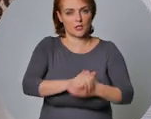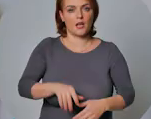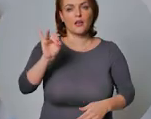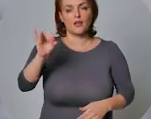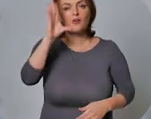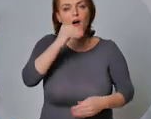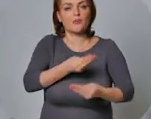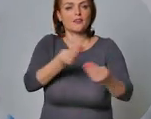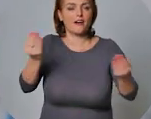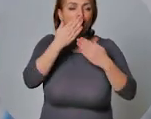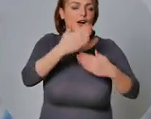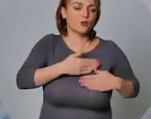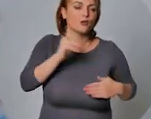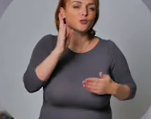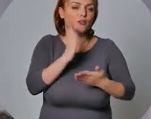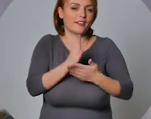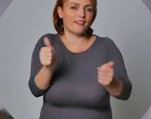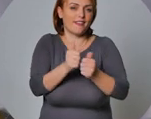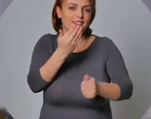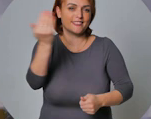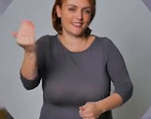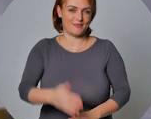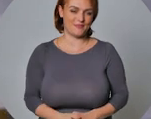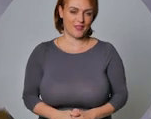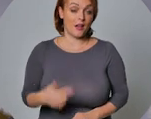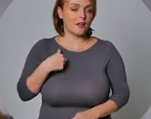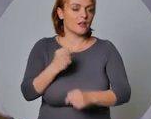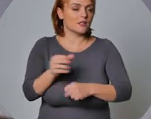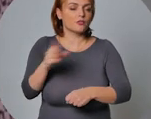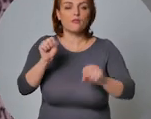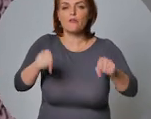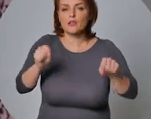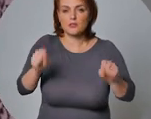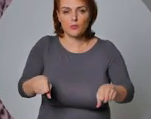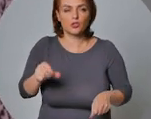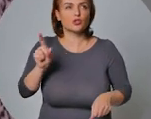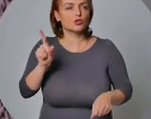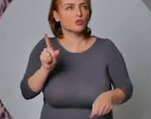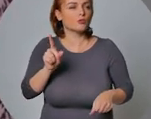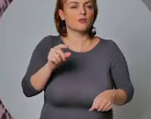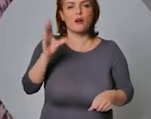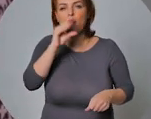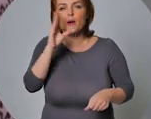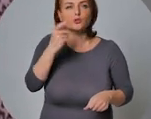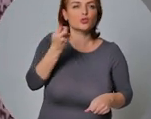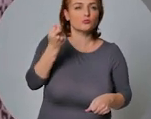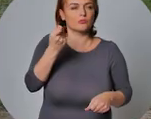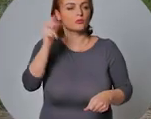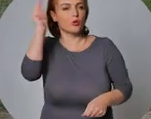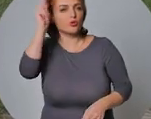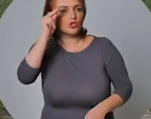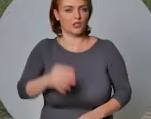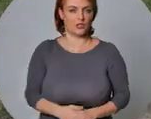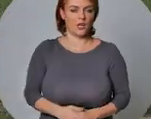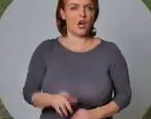jurul lui căldură și afecțiune. A făcut tot posibil ca să, cât de cât ceva să devin în viață. Sincer să vă